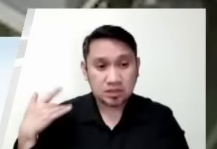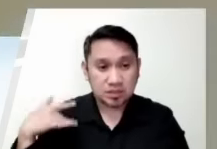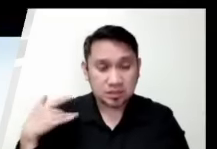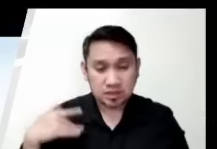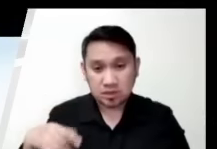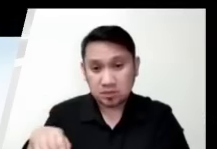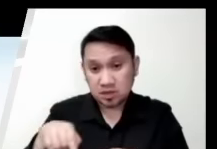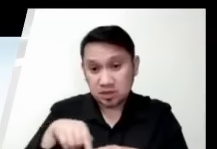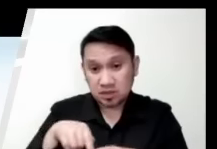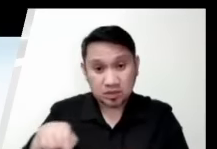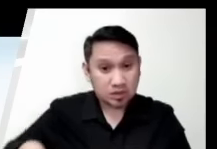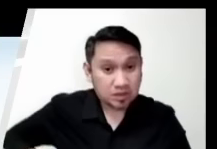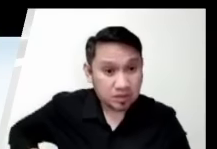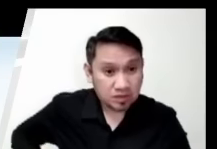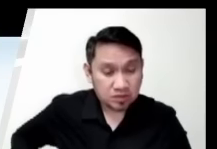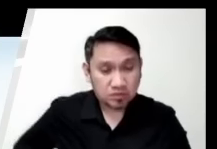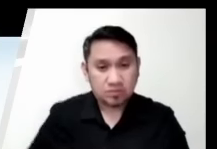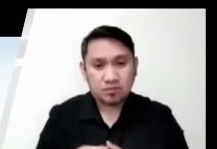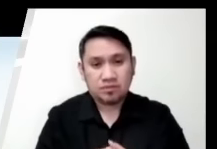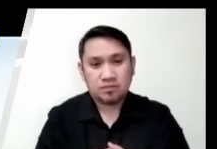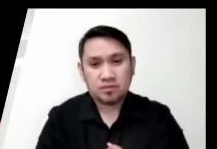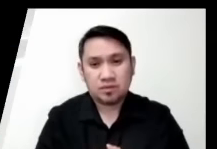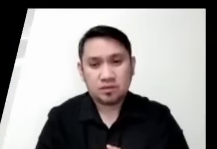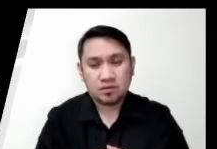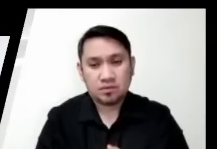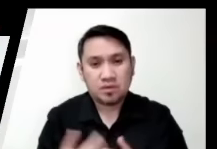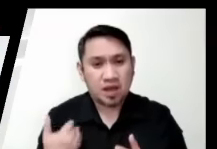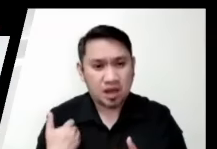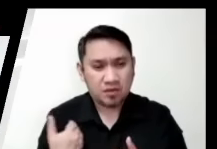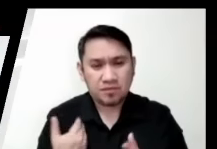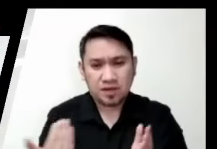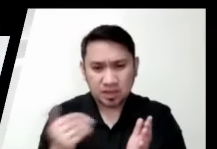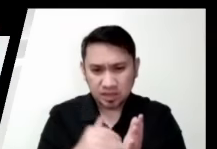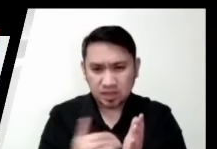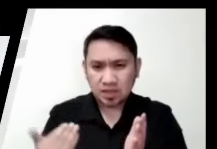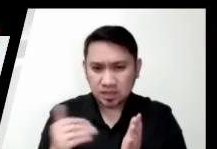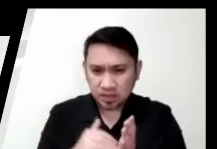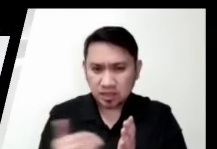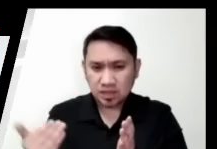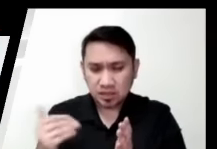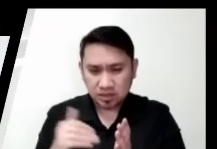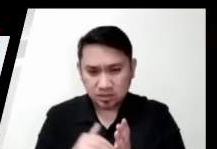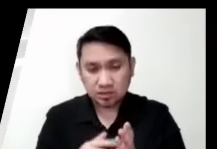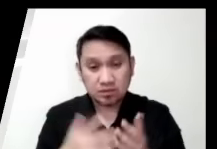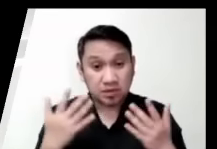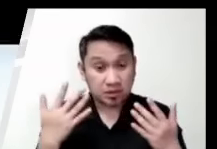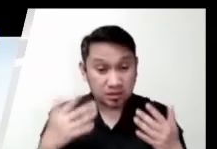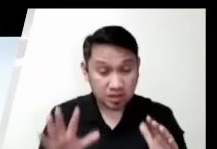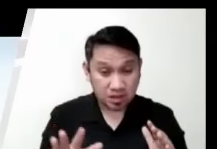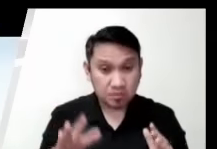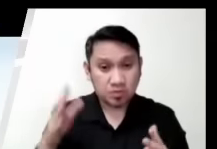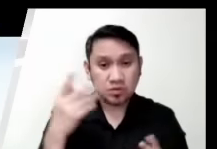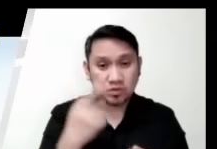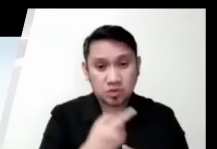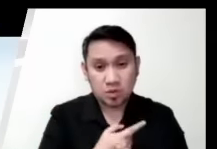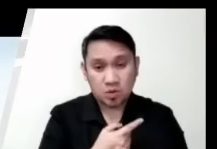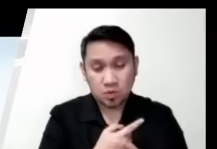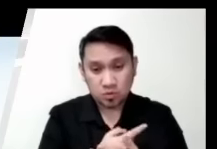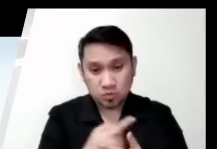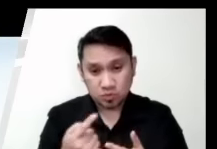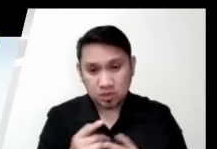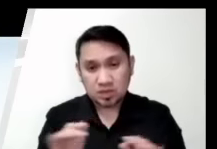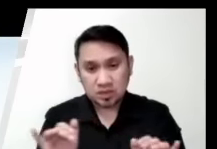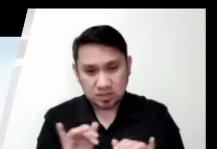likuran sunod-sunod yung ano yung nakawan so after one week may Nanakawan ulit Same din yung